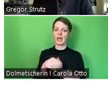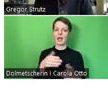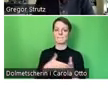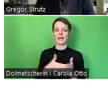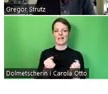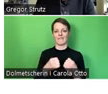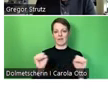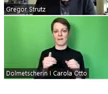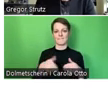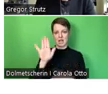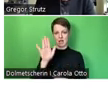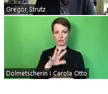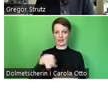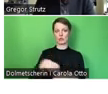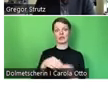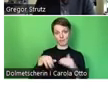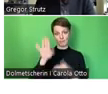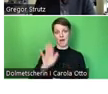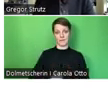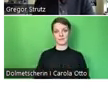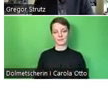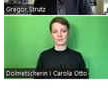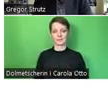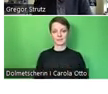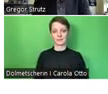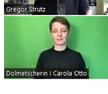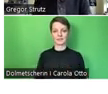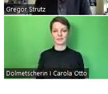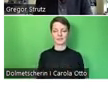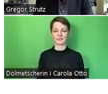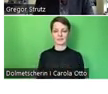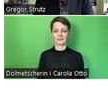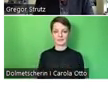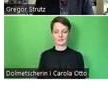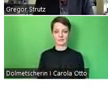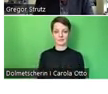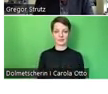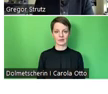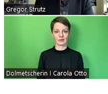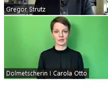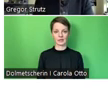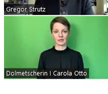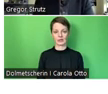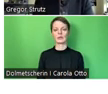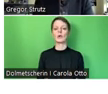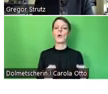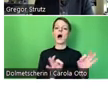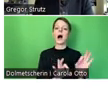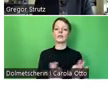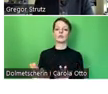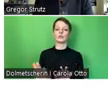und damit auch inklusiver wird. Genau. Gut, das vielleicht kurz zur Einführung von Accessible